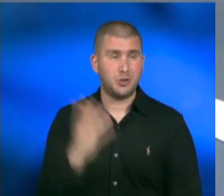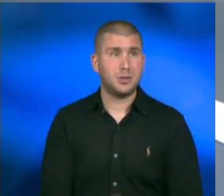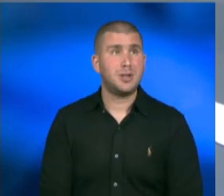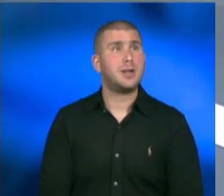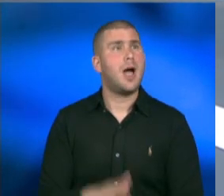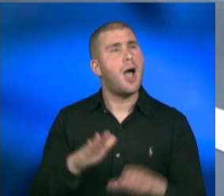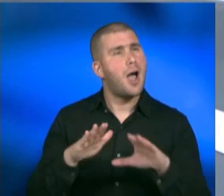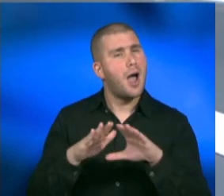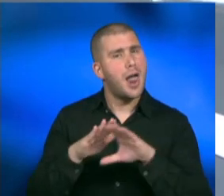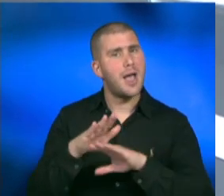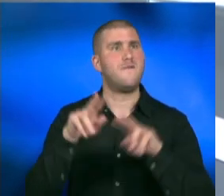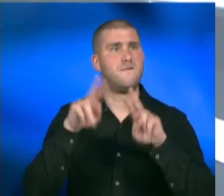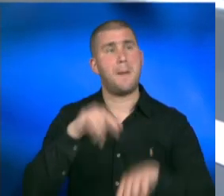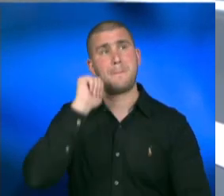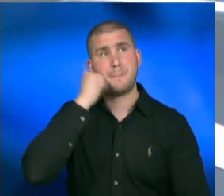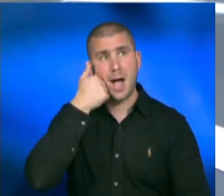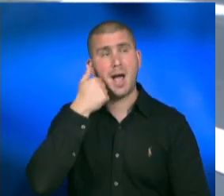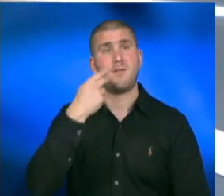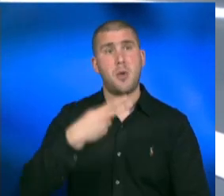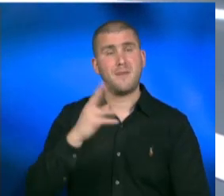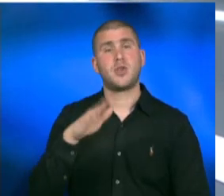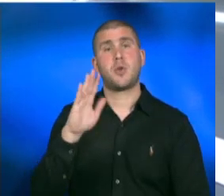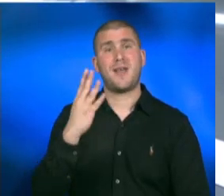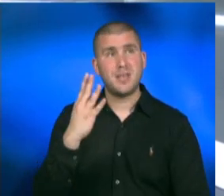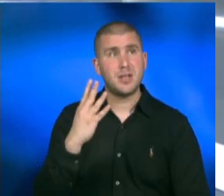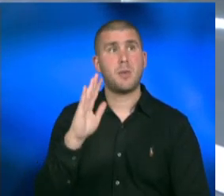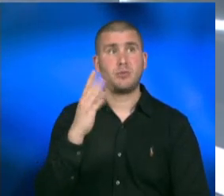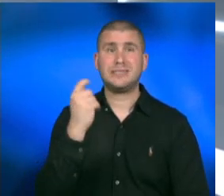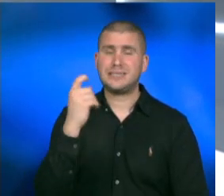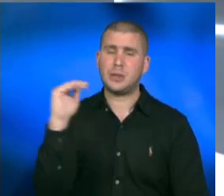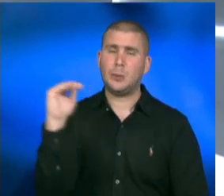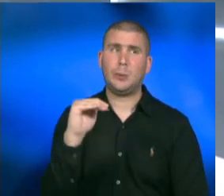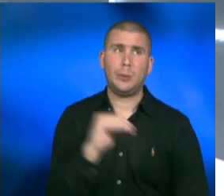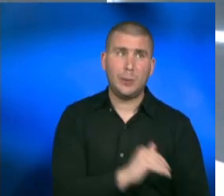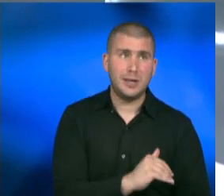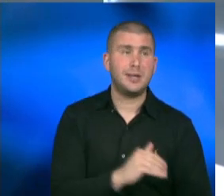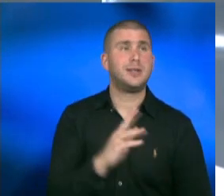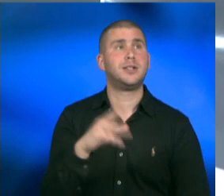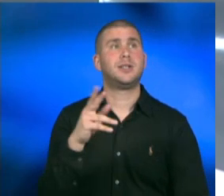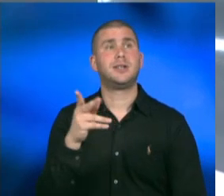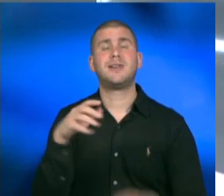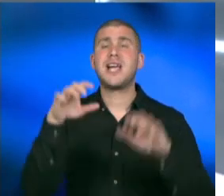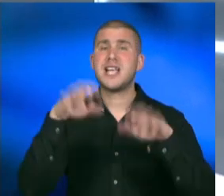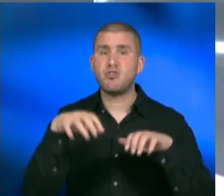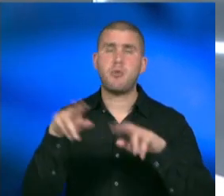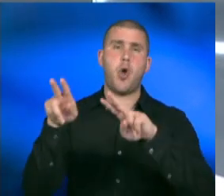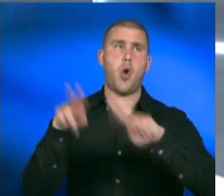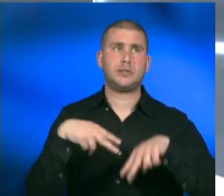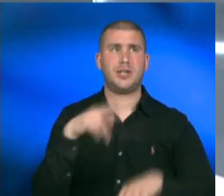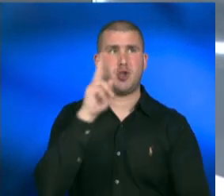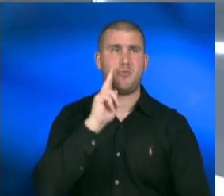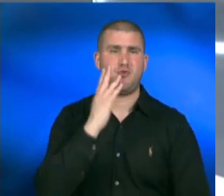עלייה ניכרת, מחר, מחרתיים וביום רביעי, חמישי כבר ירידה בטמפרטורות לקראת הגשם שחוזר אלינו ביום